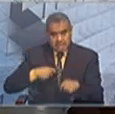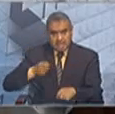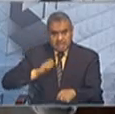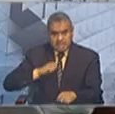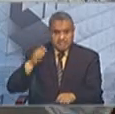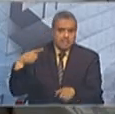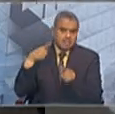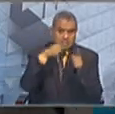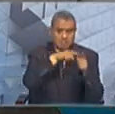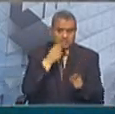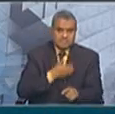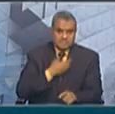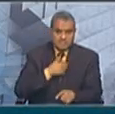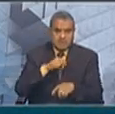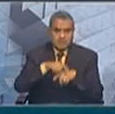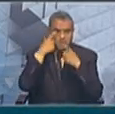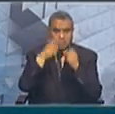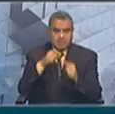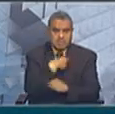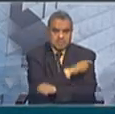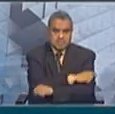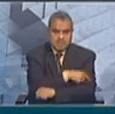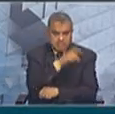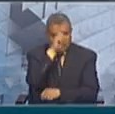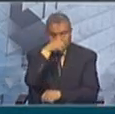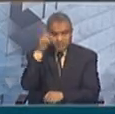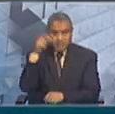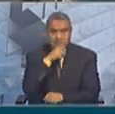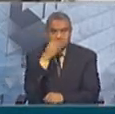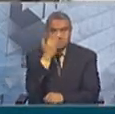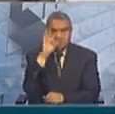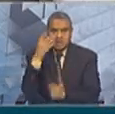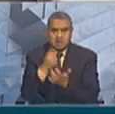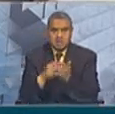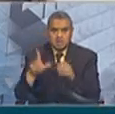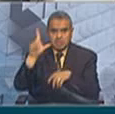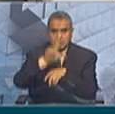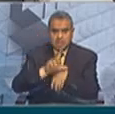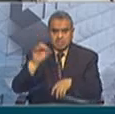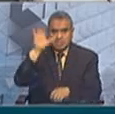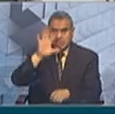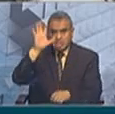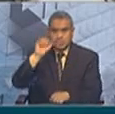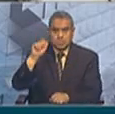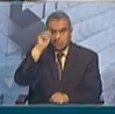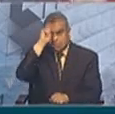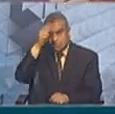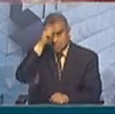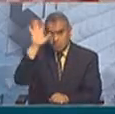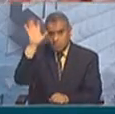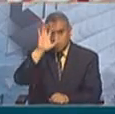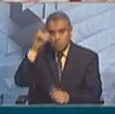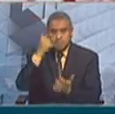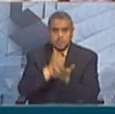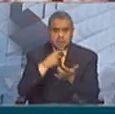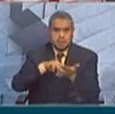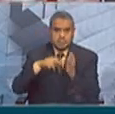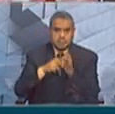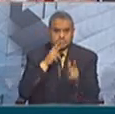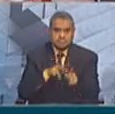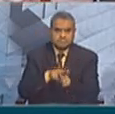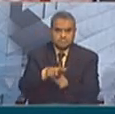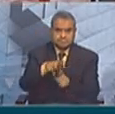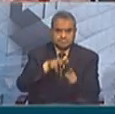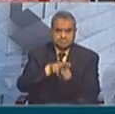إلى باريس، سلطات دول الاتحاد الأوروبي ودول أخرى تتسارع لفرض إجراءات